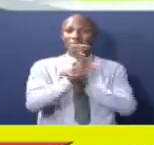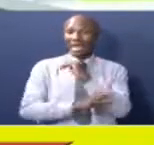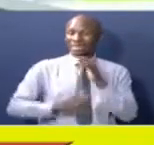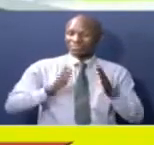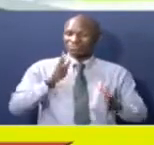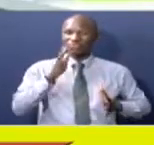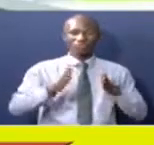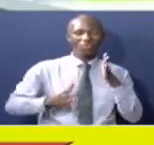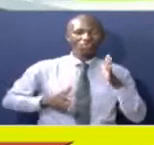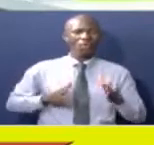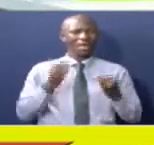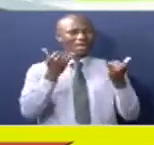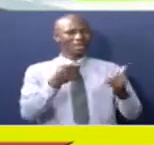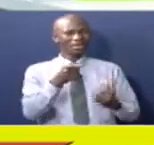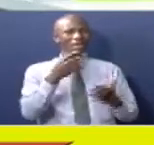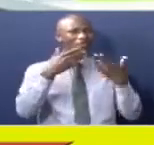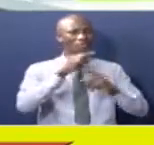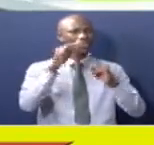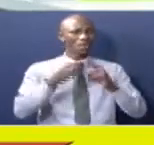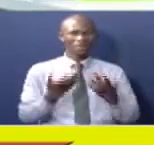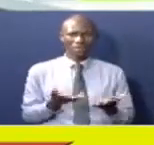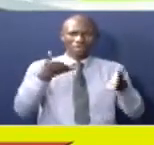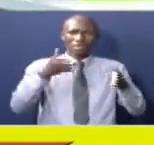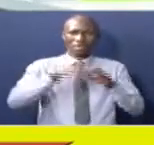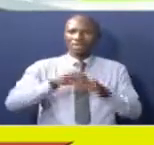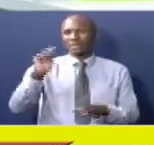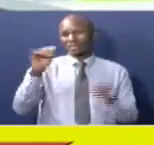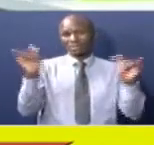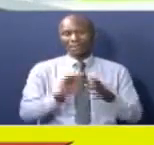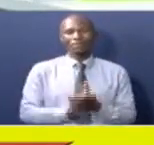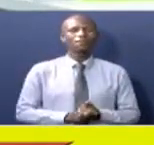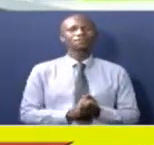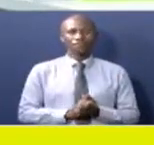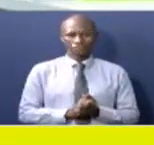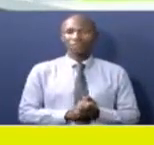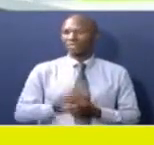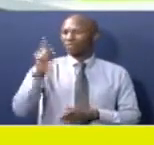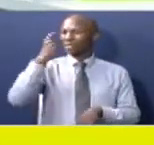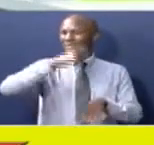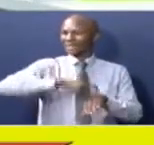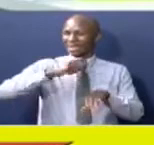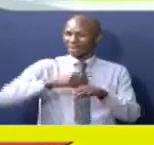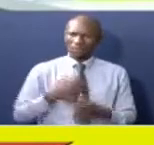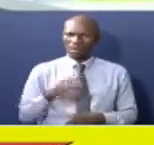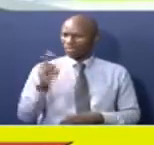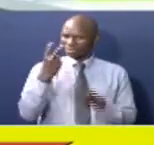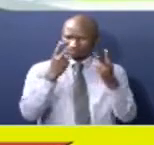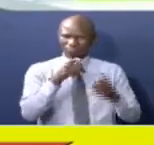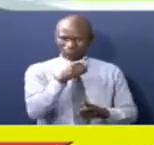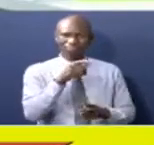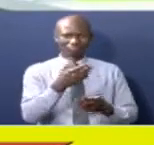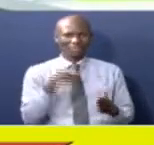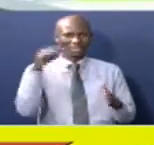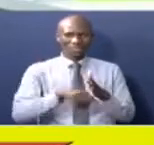na Indi nila ikamina kwithi wa over kwitu ndi ya Kenya kwa ivindani ya mbebyu na Indi. Ndwe kitu kunikile mauvo